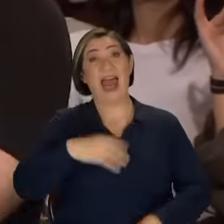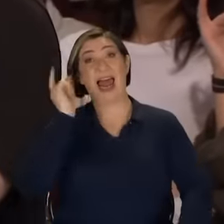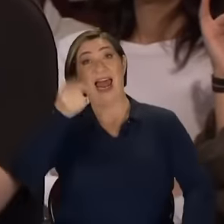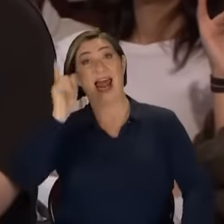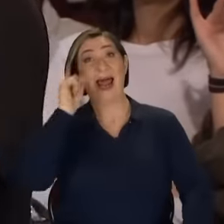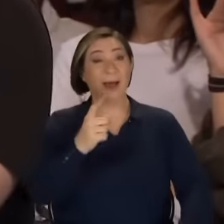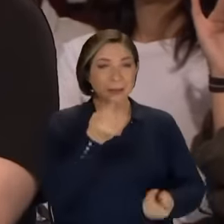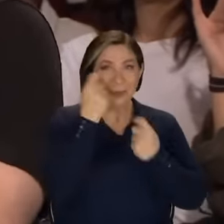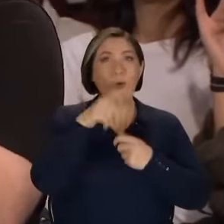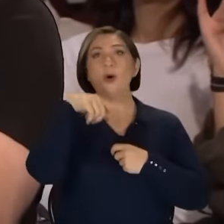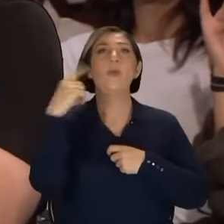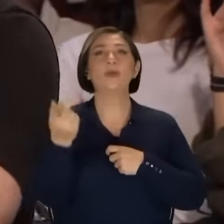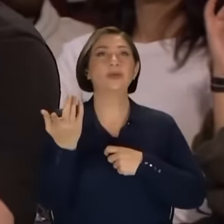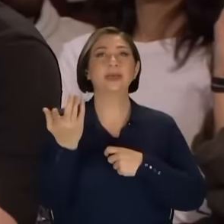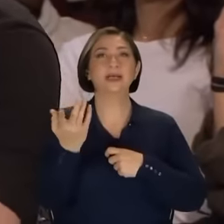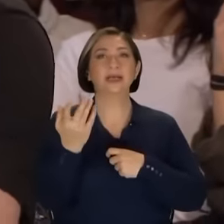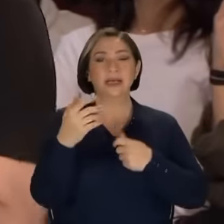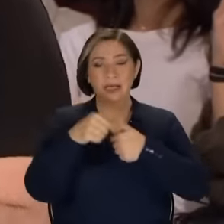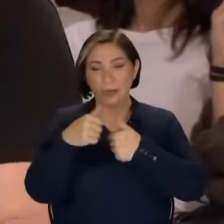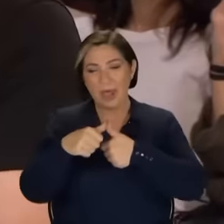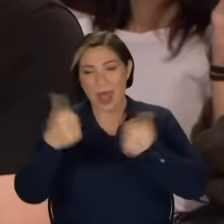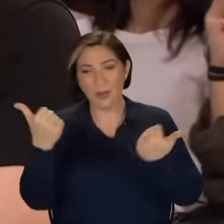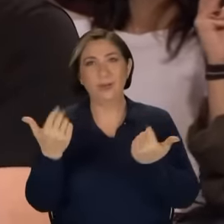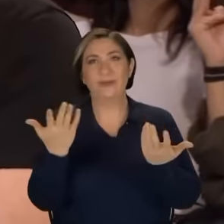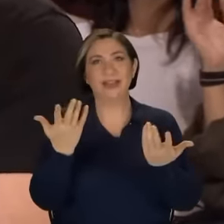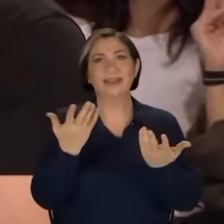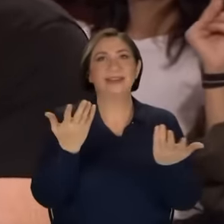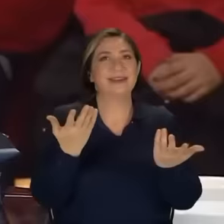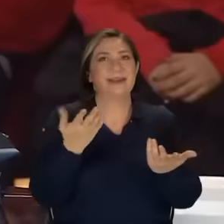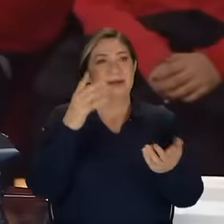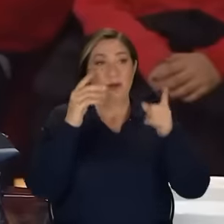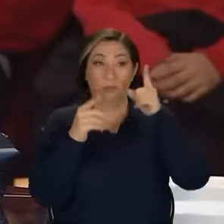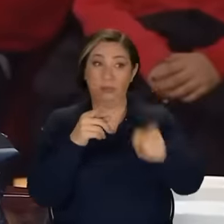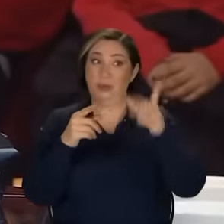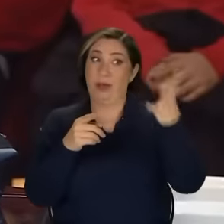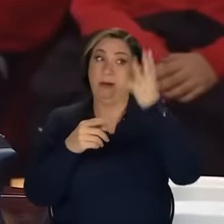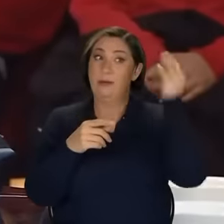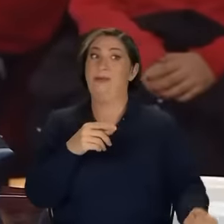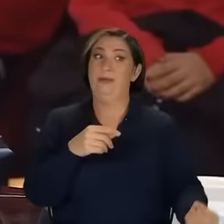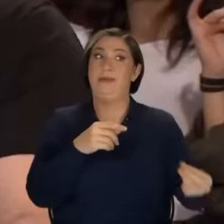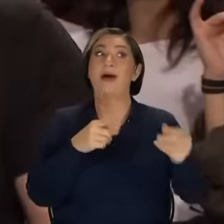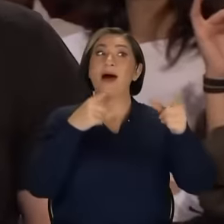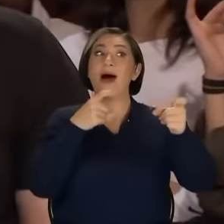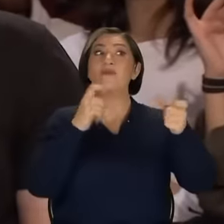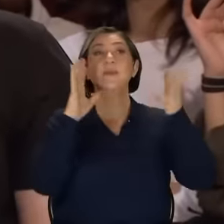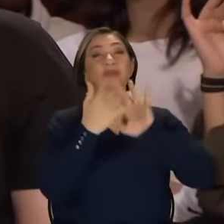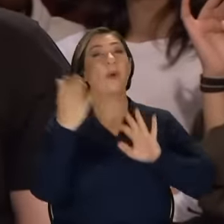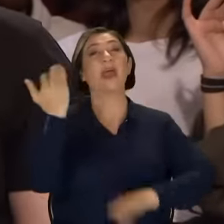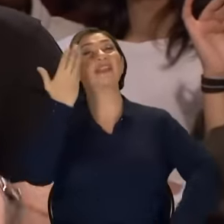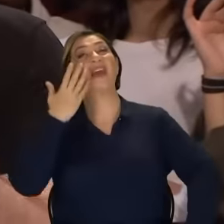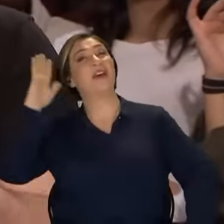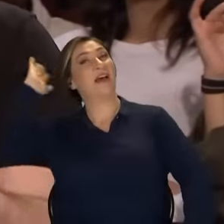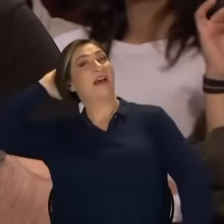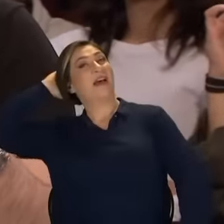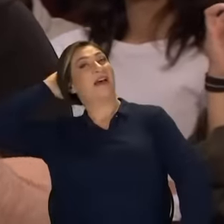diyor. Öbüründe de karımdan ayrılıyorum falan. Dolayısıyla bu daha iyi. Yani öbür tarafta keyfin